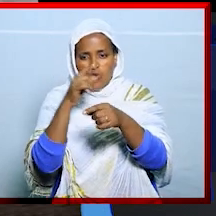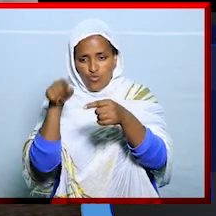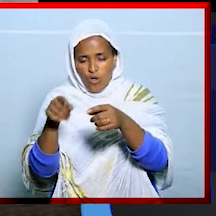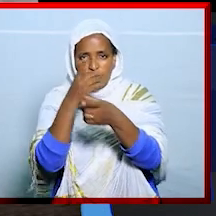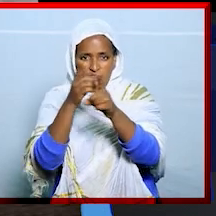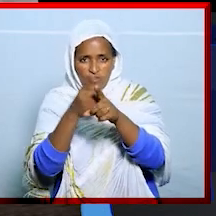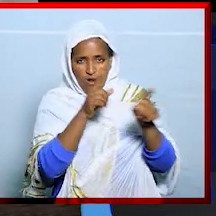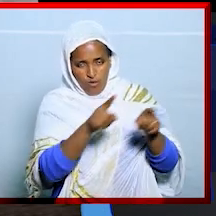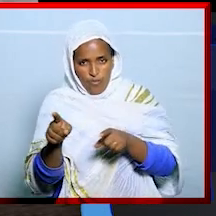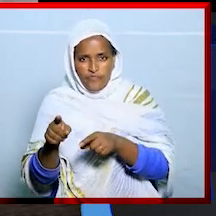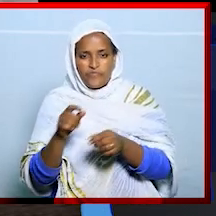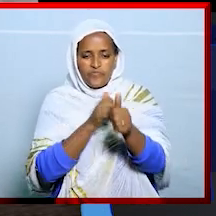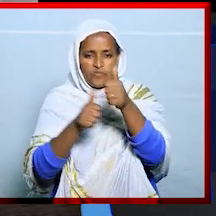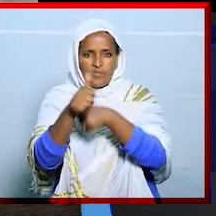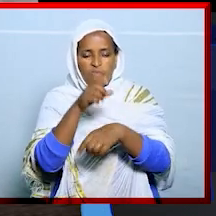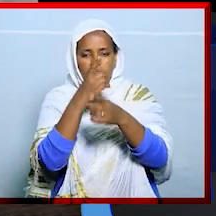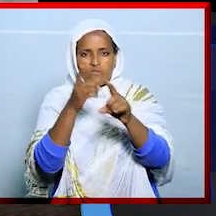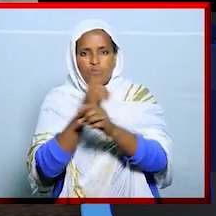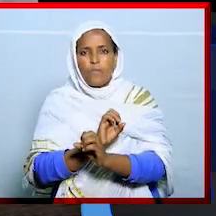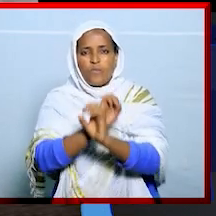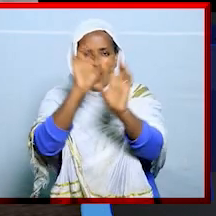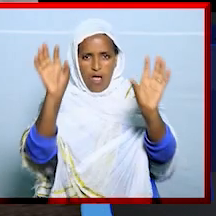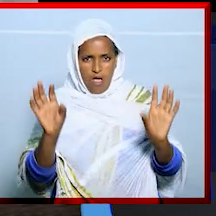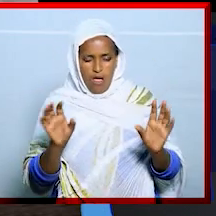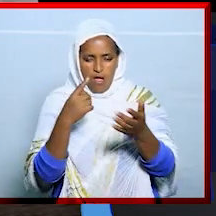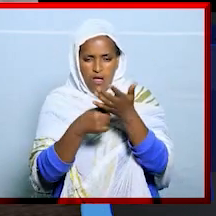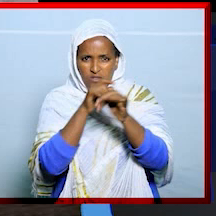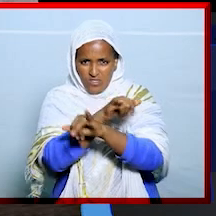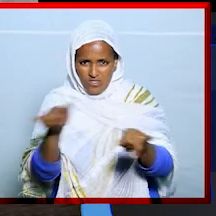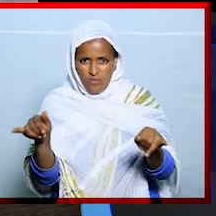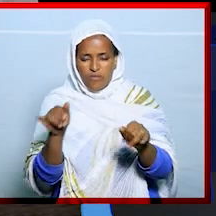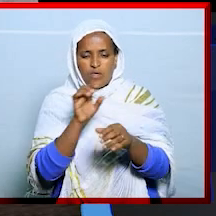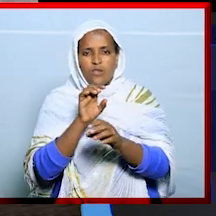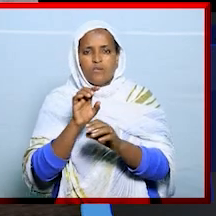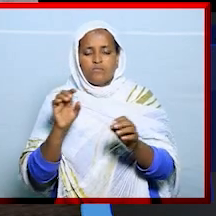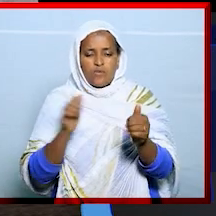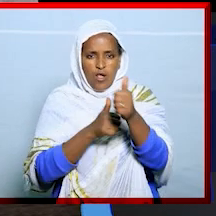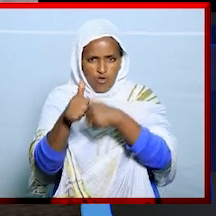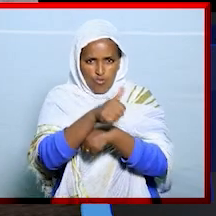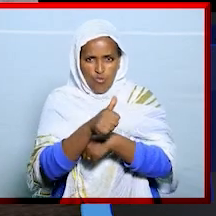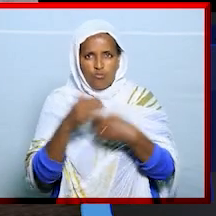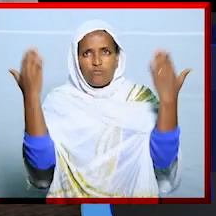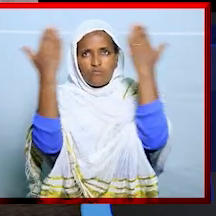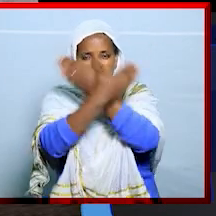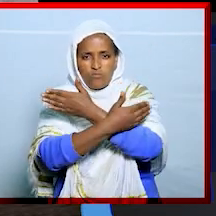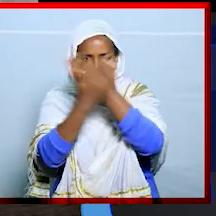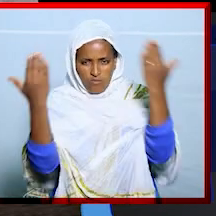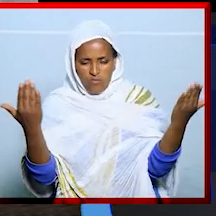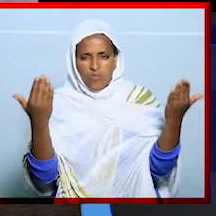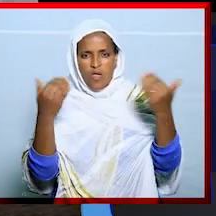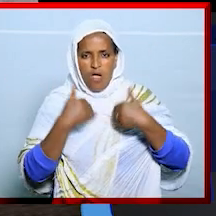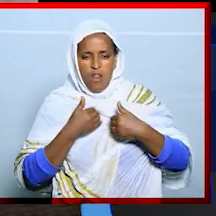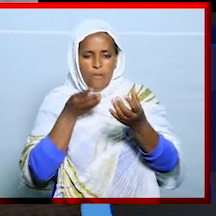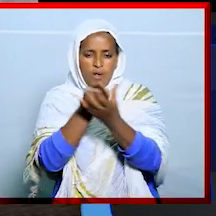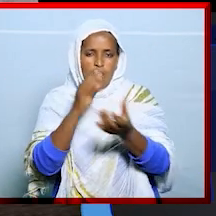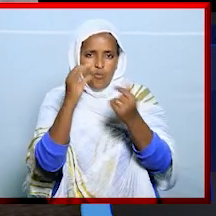መፈጠሯና እሷም ተፈጥራ ደግሞ ቀድሞ ለተፈጠረው ብርሃን እንዲሁም ደግሞ ቀድመው መፈራረቅ መምሸት መንጋት ለጀመሩት መዓልትና